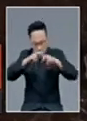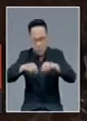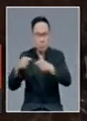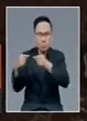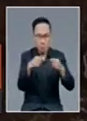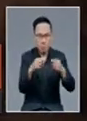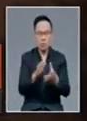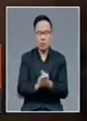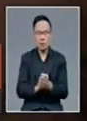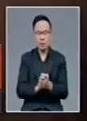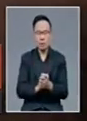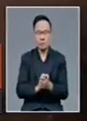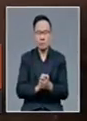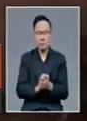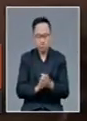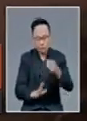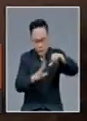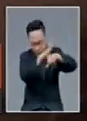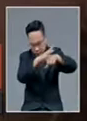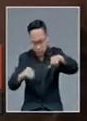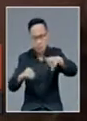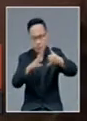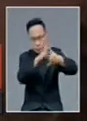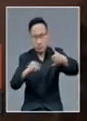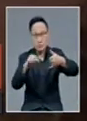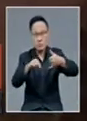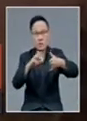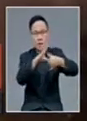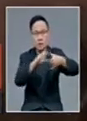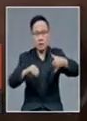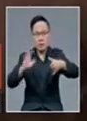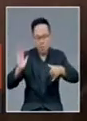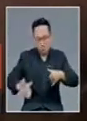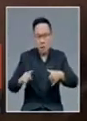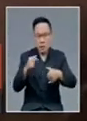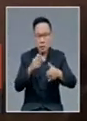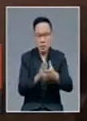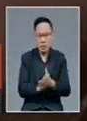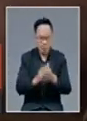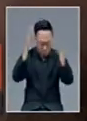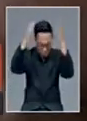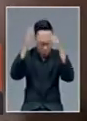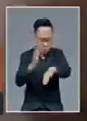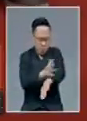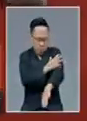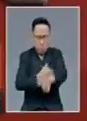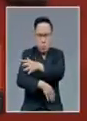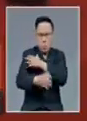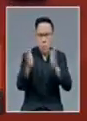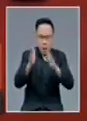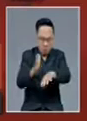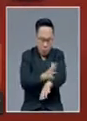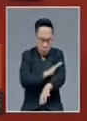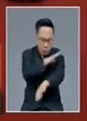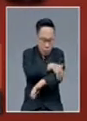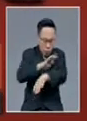ะ ครับไอ้เจ้าตัวสายพันธุ์เนี่ยคุณผู้ชมเนี่ยมันเป็นนักล่าได้อย ่ าง หน้าตามันดูนิ่งๆมาก นี่ไง